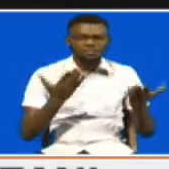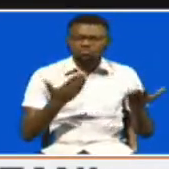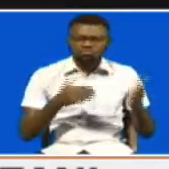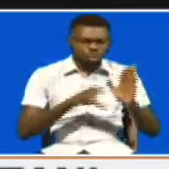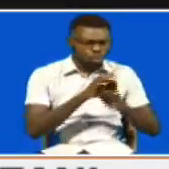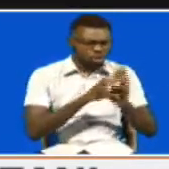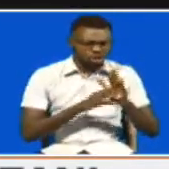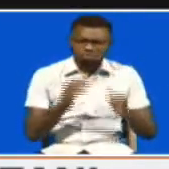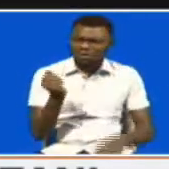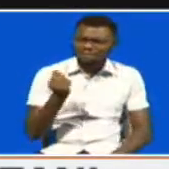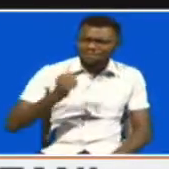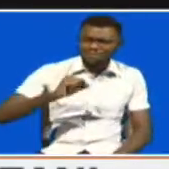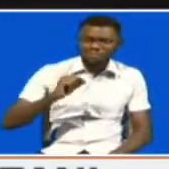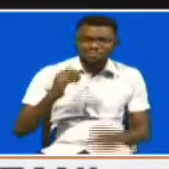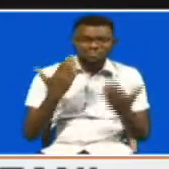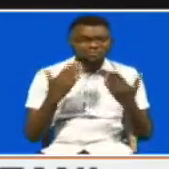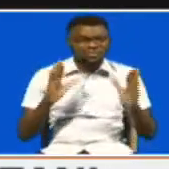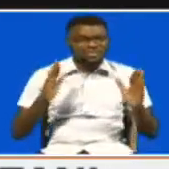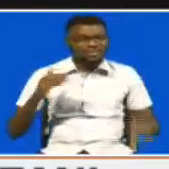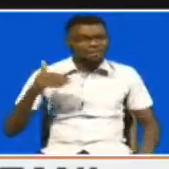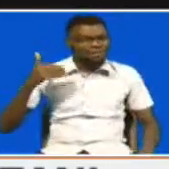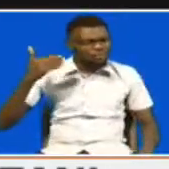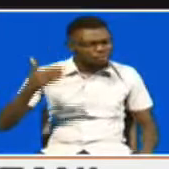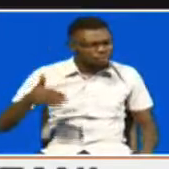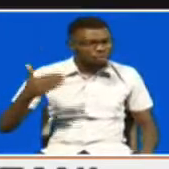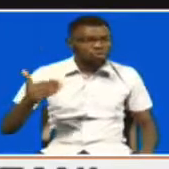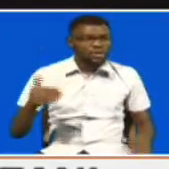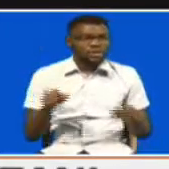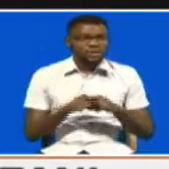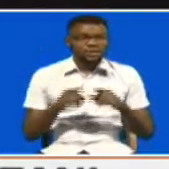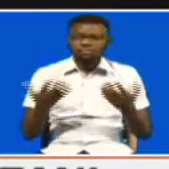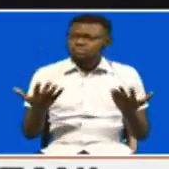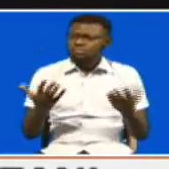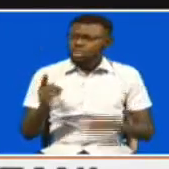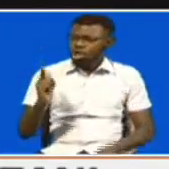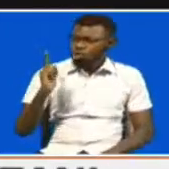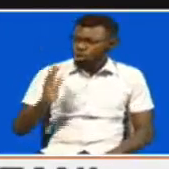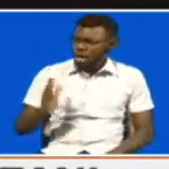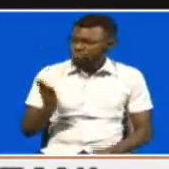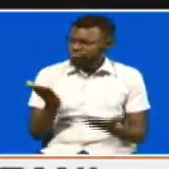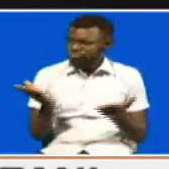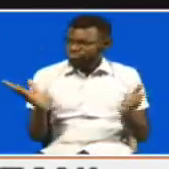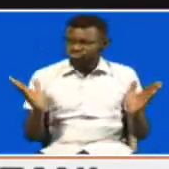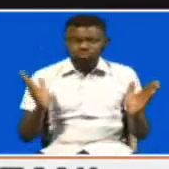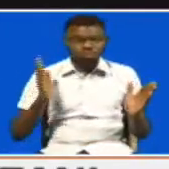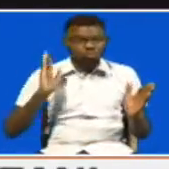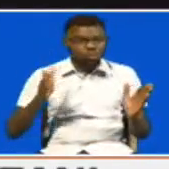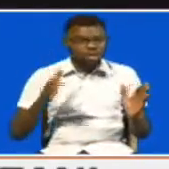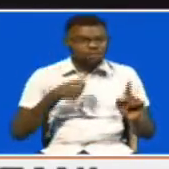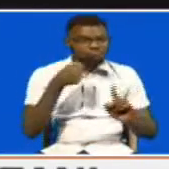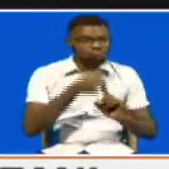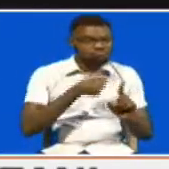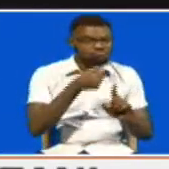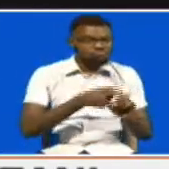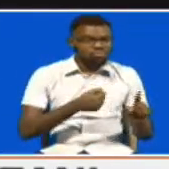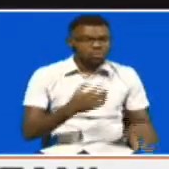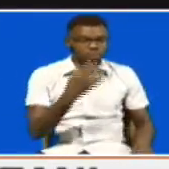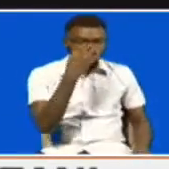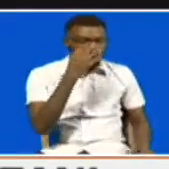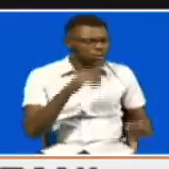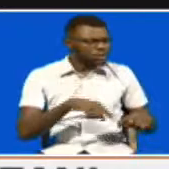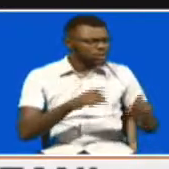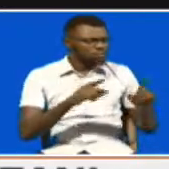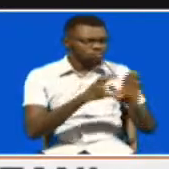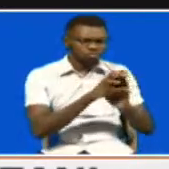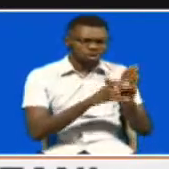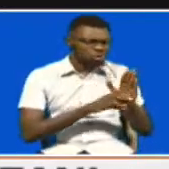katiba. Yeye anakiuka katiba, na hao niko hapa na mawakili wataeleza nyinyi vile Bwana Ruto